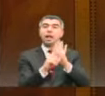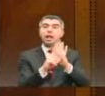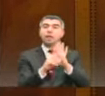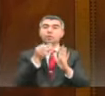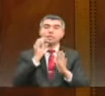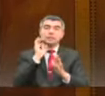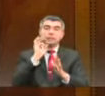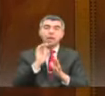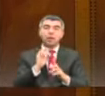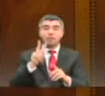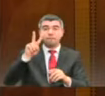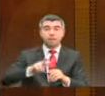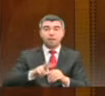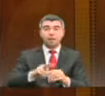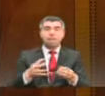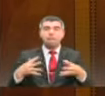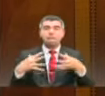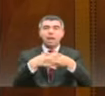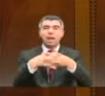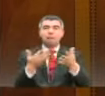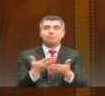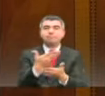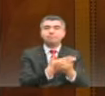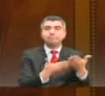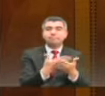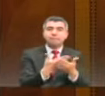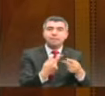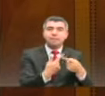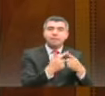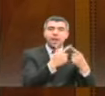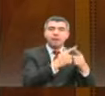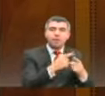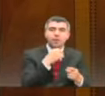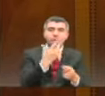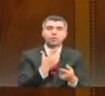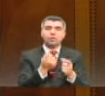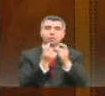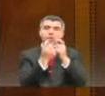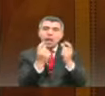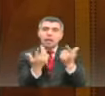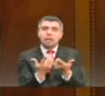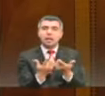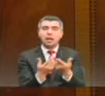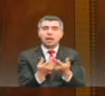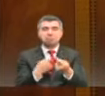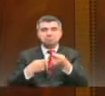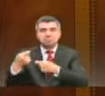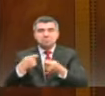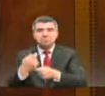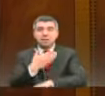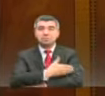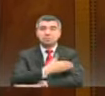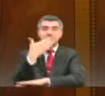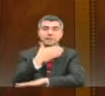تفعيله، تسريع دمج الهيئات العمومية المكلفة بدعم وتشجيع الاستثمار والتصدير